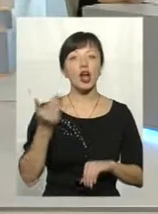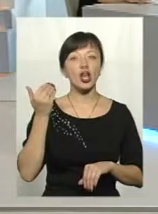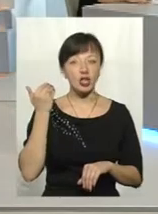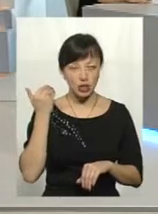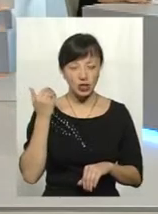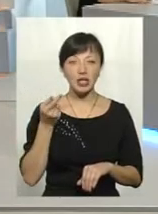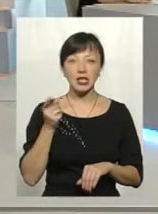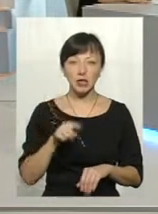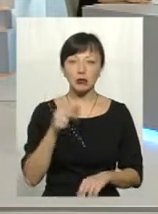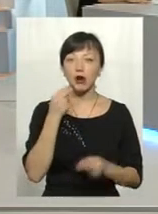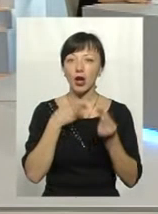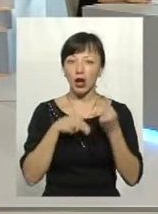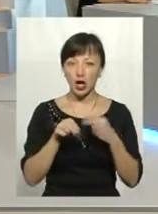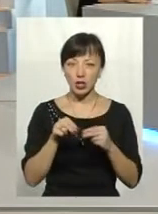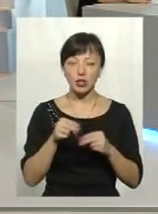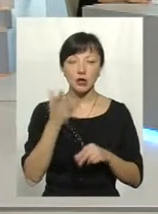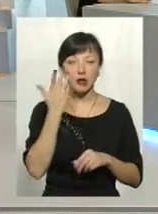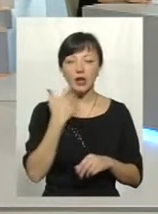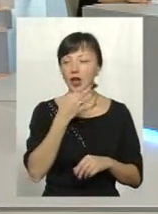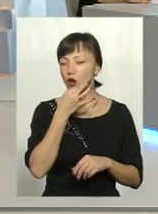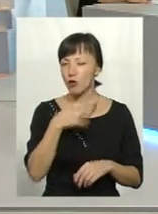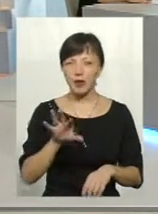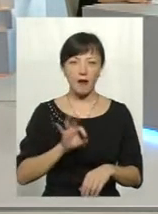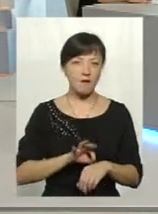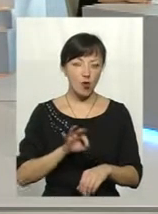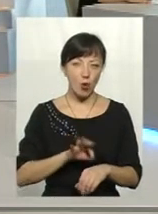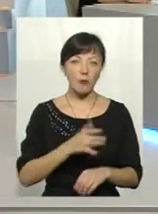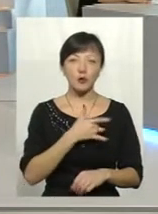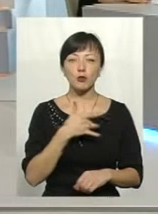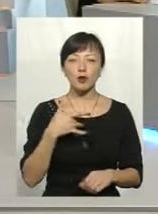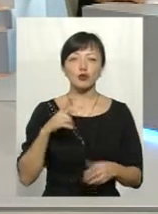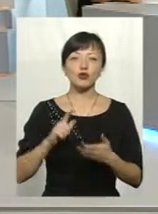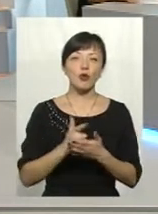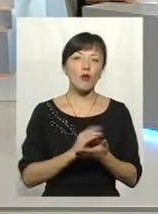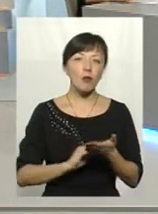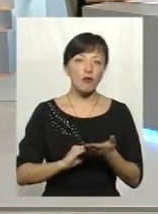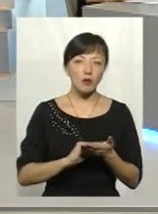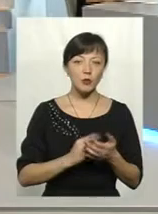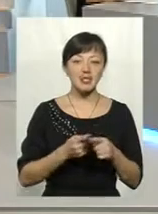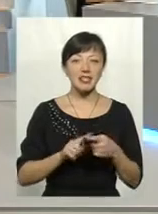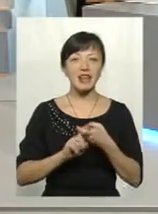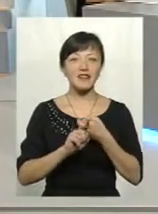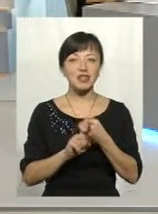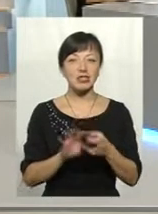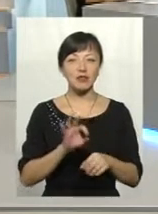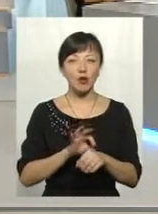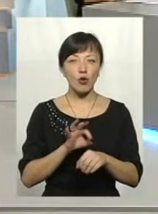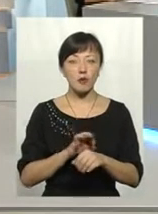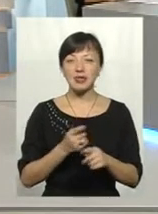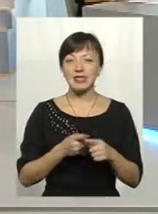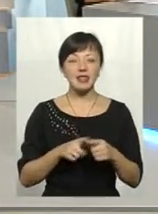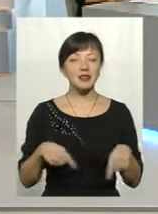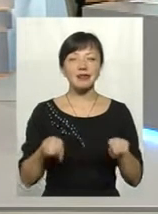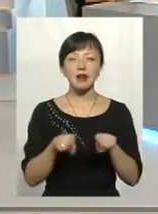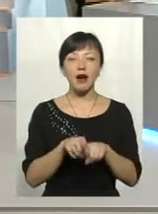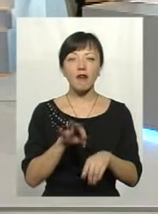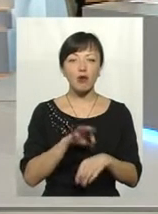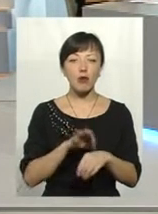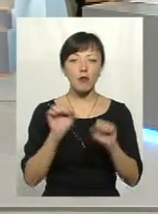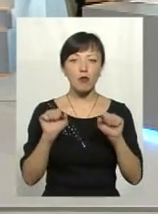чим раніше, тим краще. При любій хворобі. Туберкульоз, знову повторюсь, туберкульоз – інфекційна хвороба. Це не та хвороба, яку